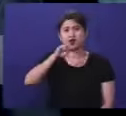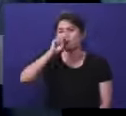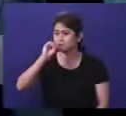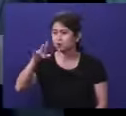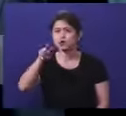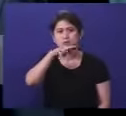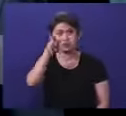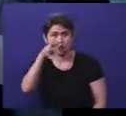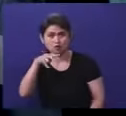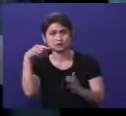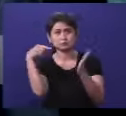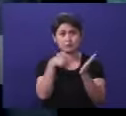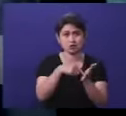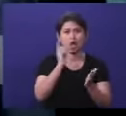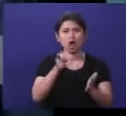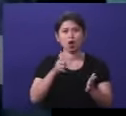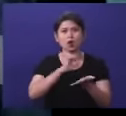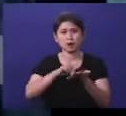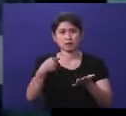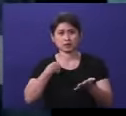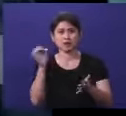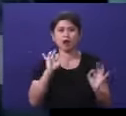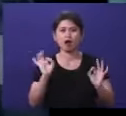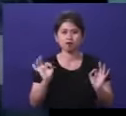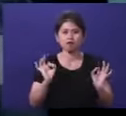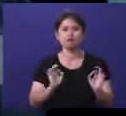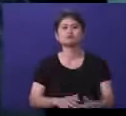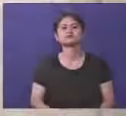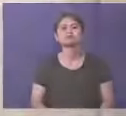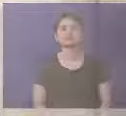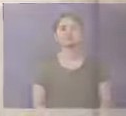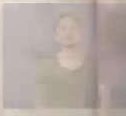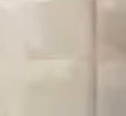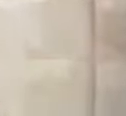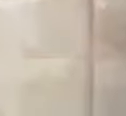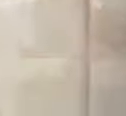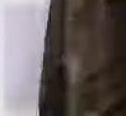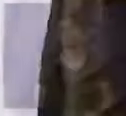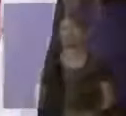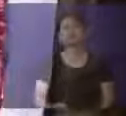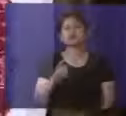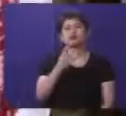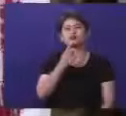Saya akan melaporkan ke pengawas pemilu kalau nama saya tidak dicatat.